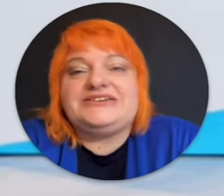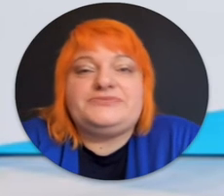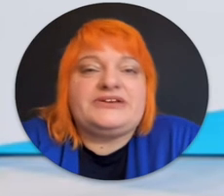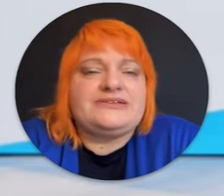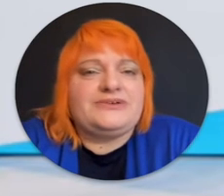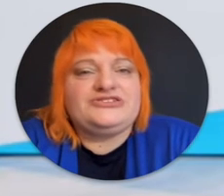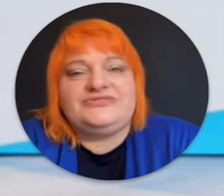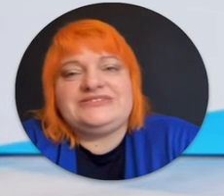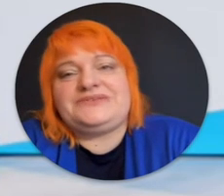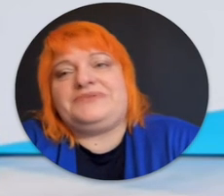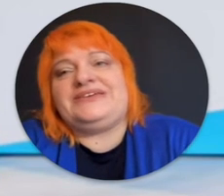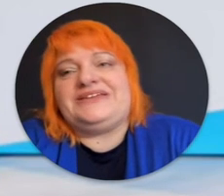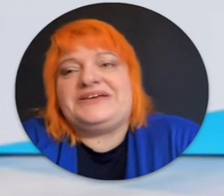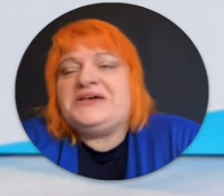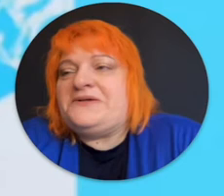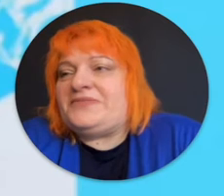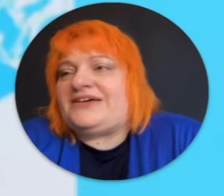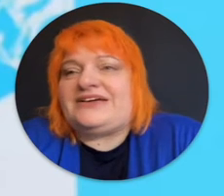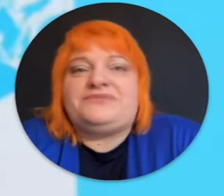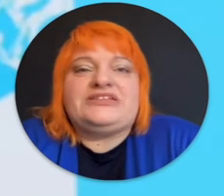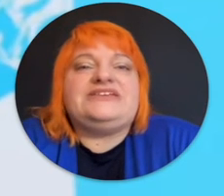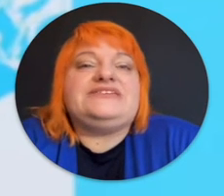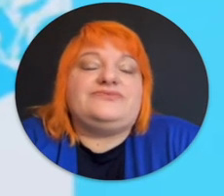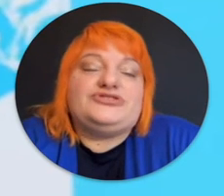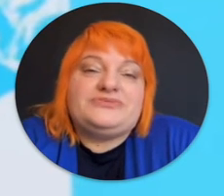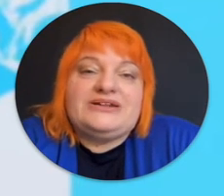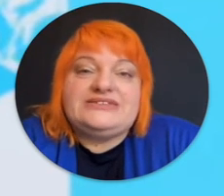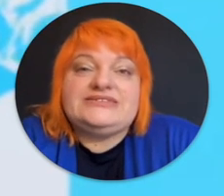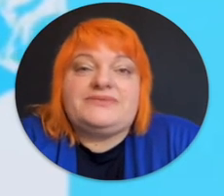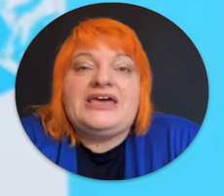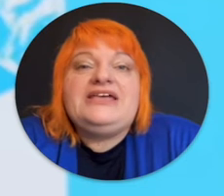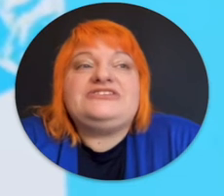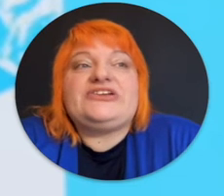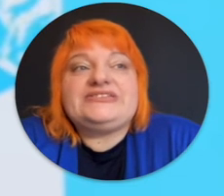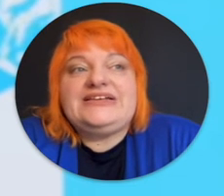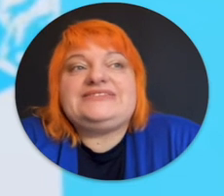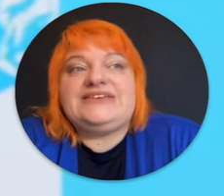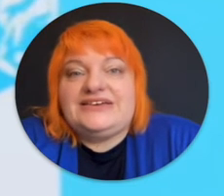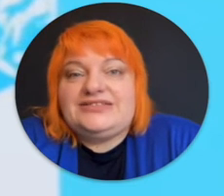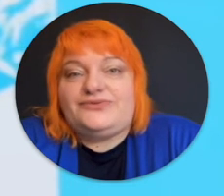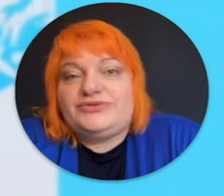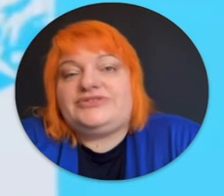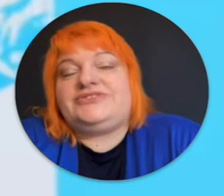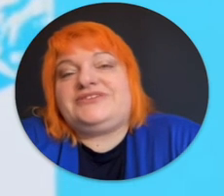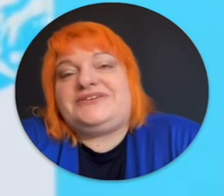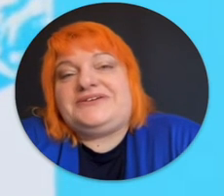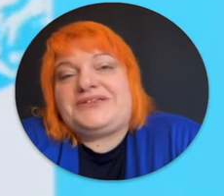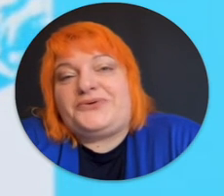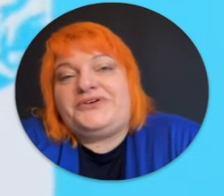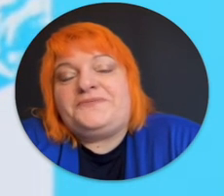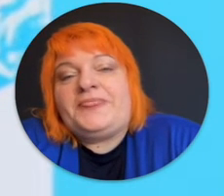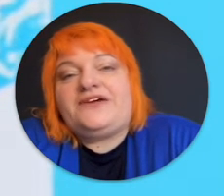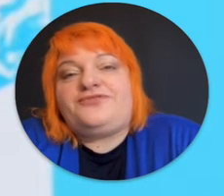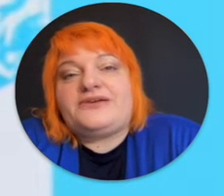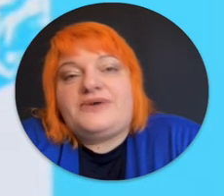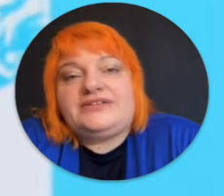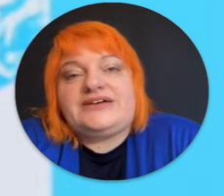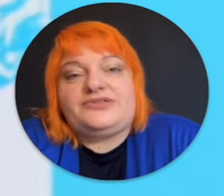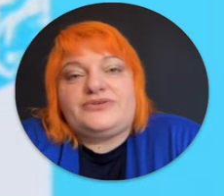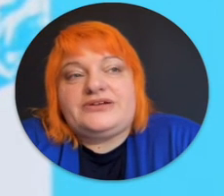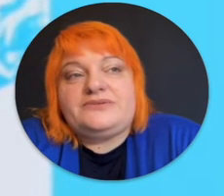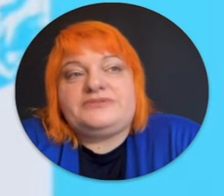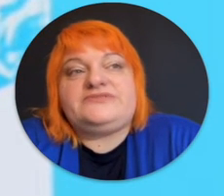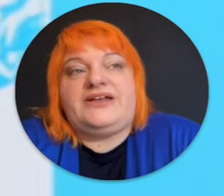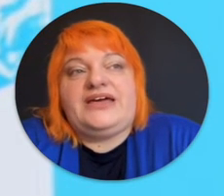с экспертами, очевидцами или какими-то действующими лицами. Трансляция — это вот такой